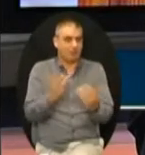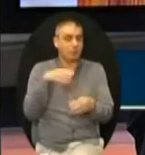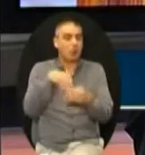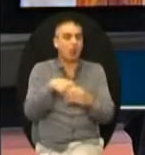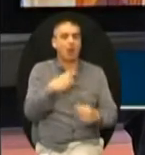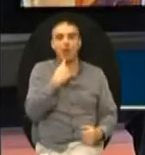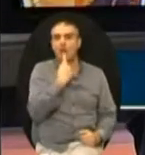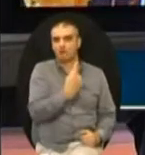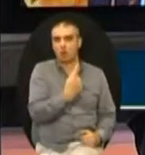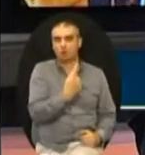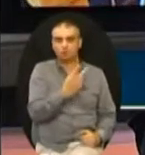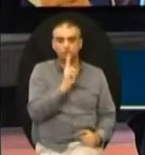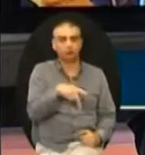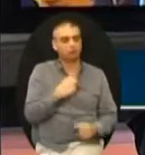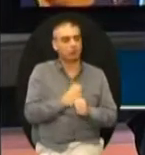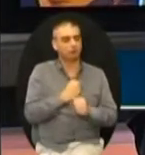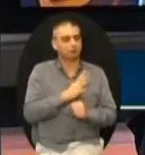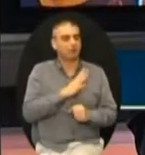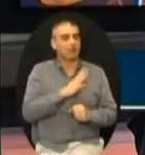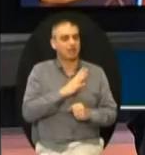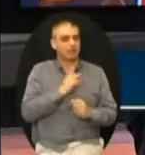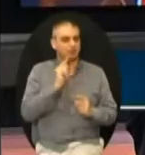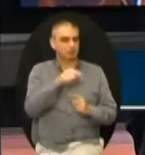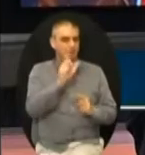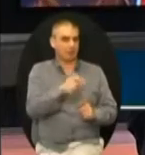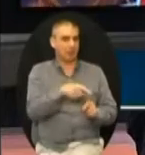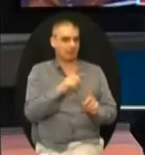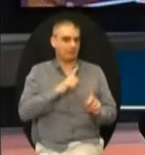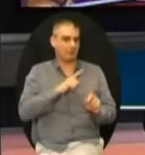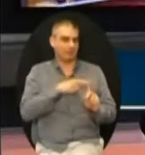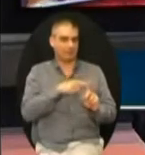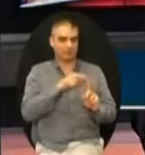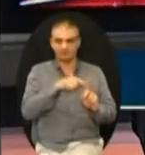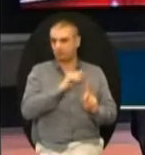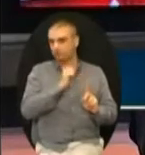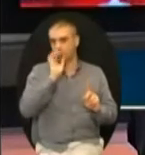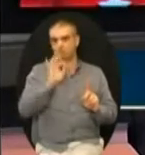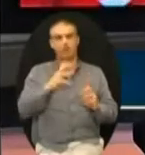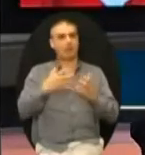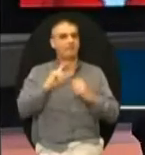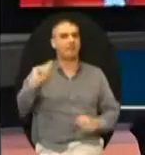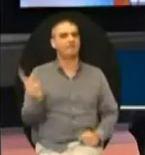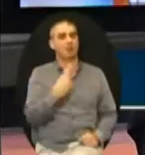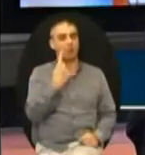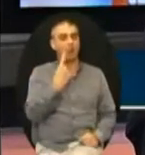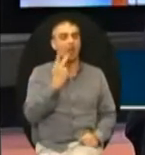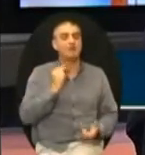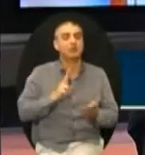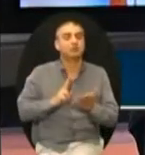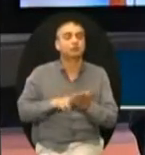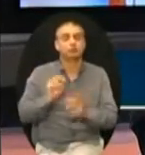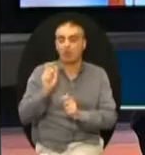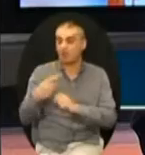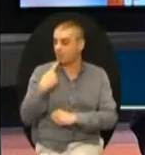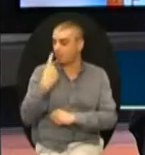כולל אמירות, שיש בהם כדי לייצר סכנה לפתחו של אדם באופן פרטי, כי זה הרי גם פוגע בחברה כולה. בצד הזכות של